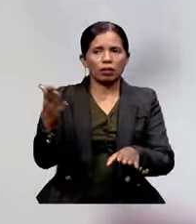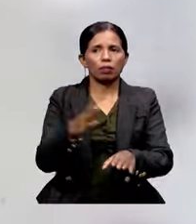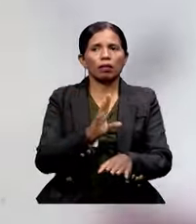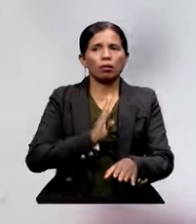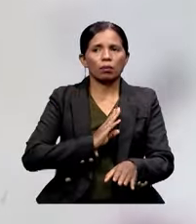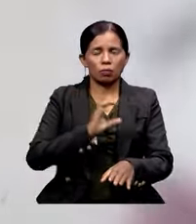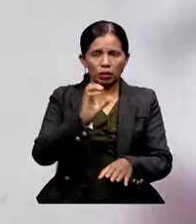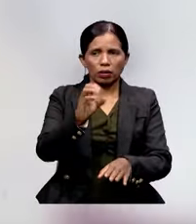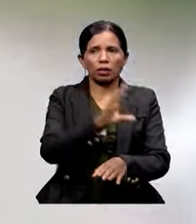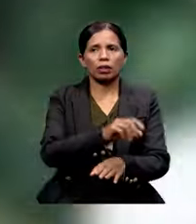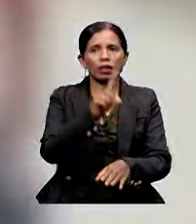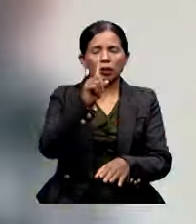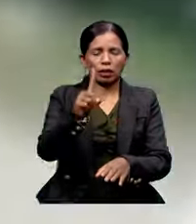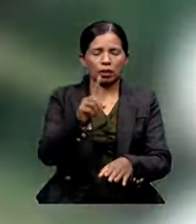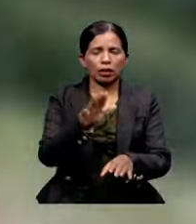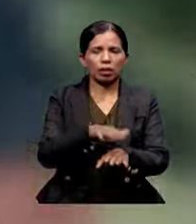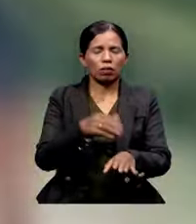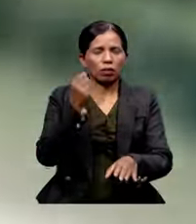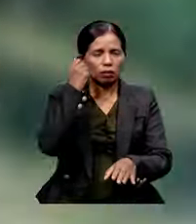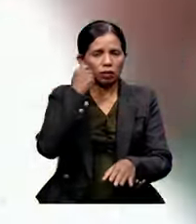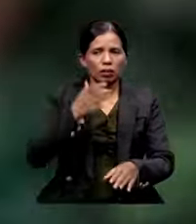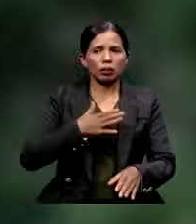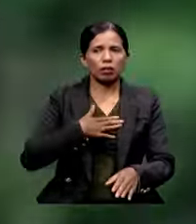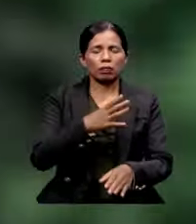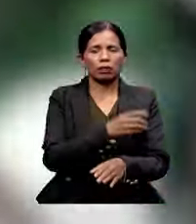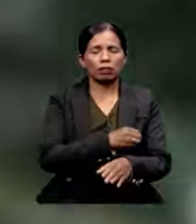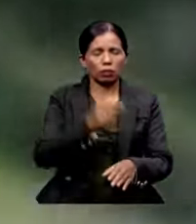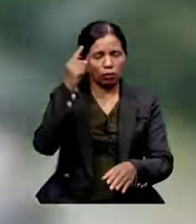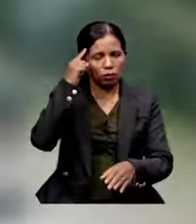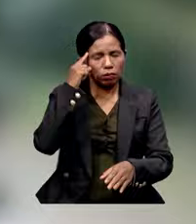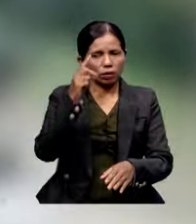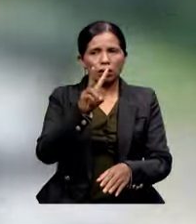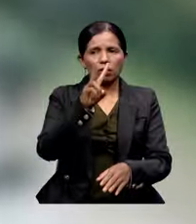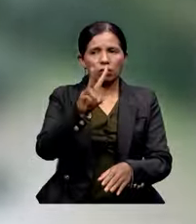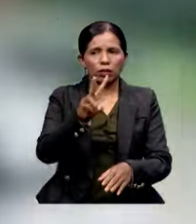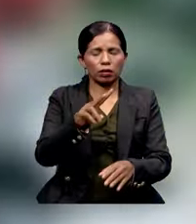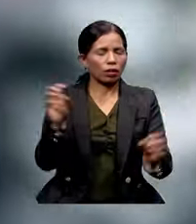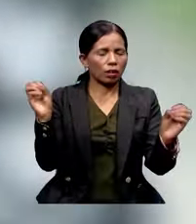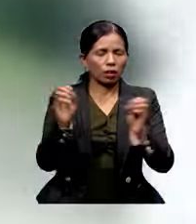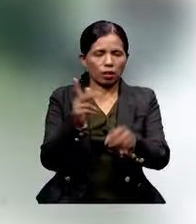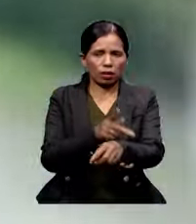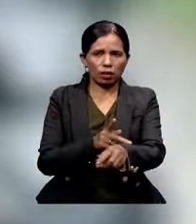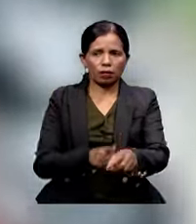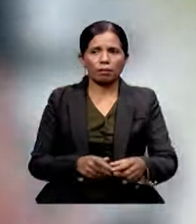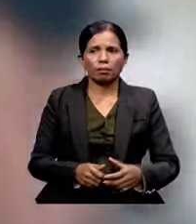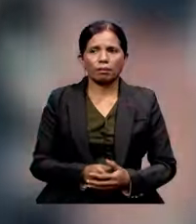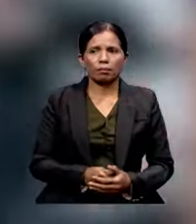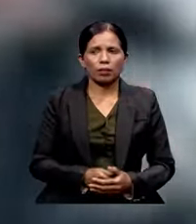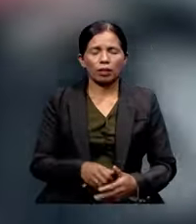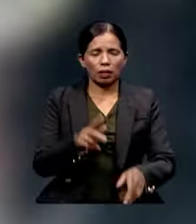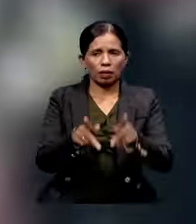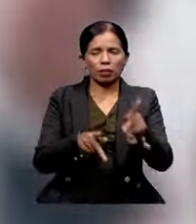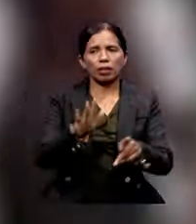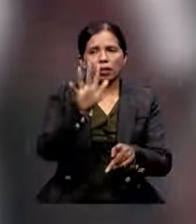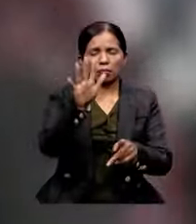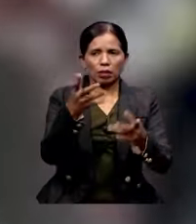Bobonaru nang ida hetan pangkada iha hirsmatan no ulung no nain rua seluk layakanek Suspeto nang lima ne